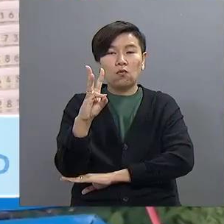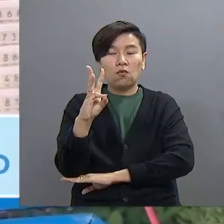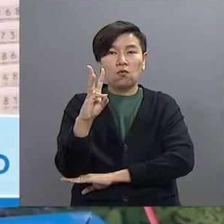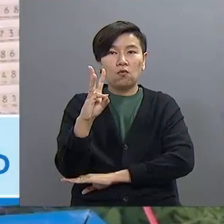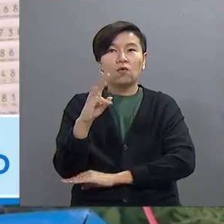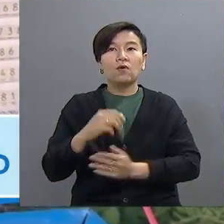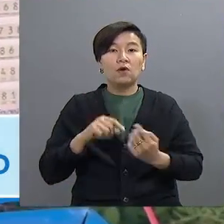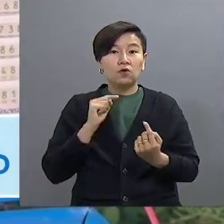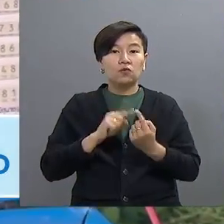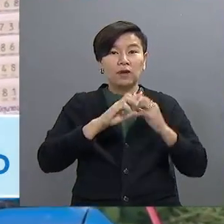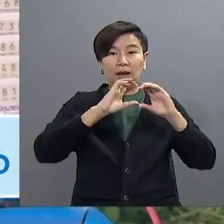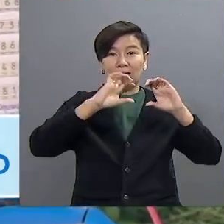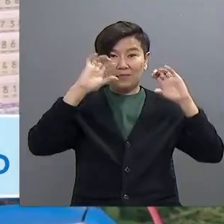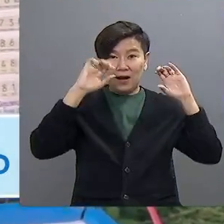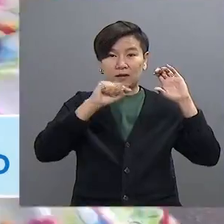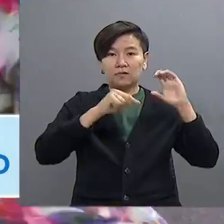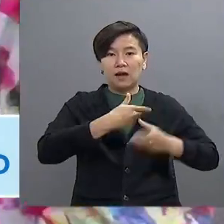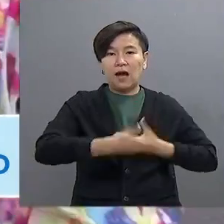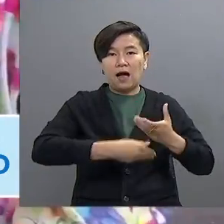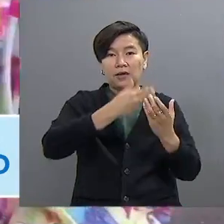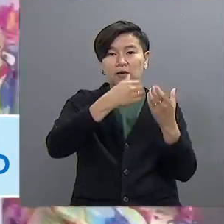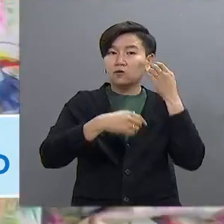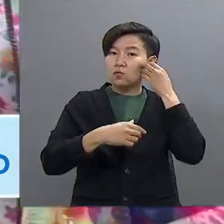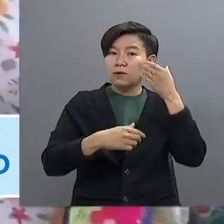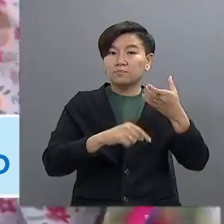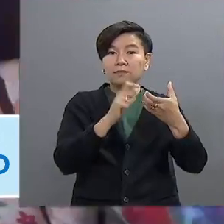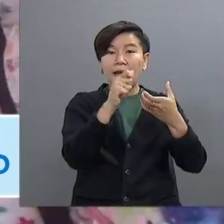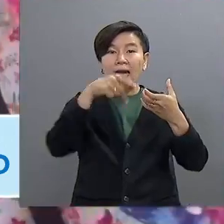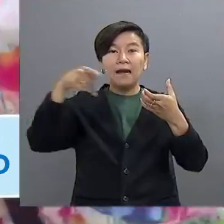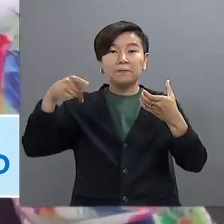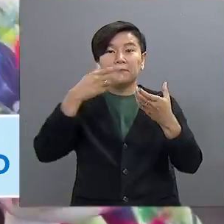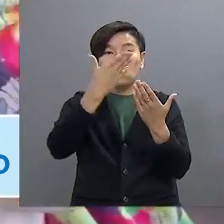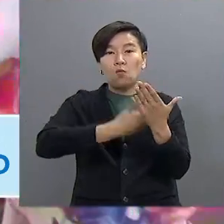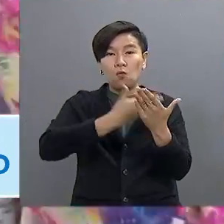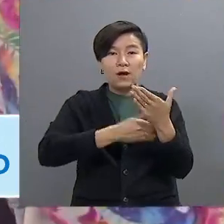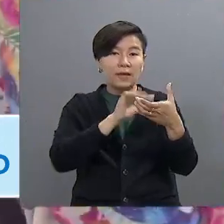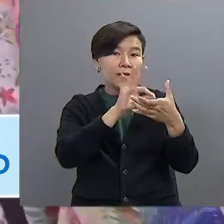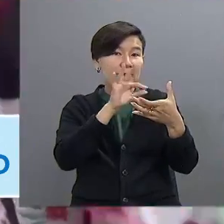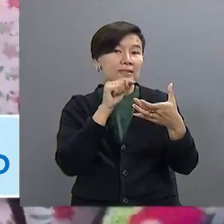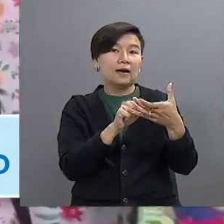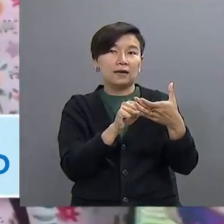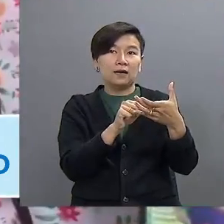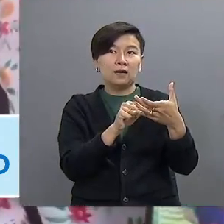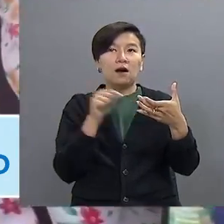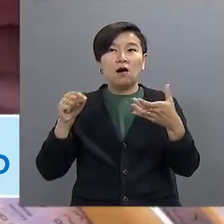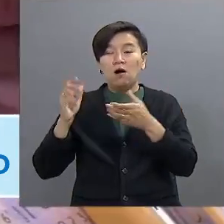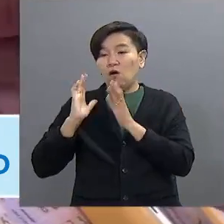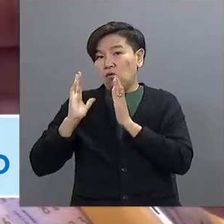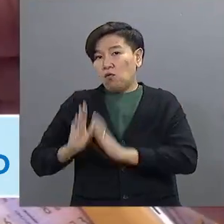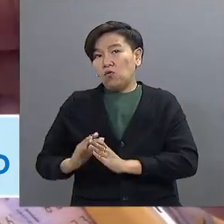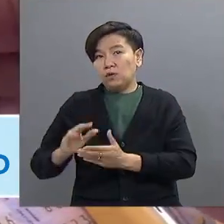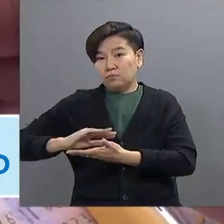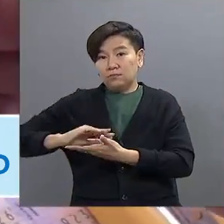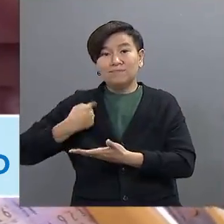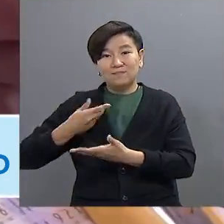าลเนี่ยเปิดขายสลากดิจิตอลตั้งแต่ต้นเดือนใช่ไหมคะก็พบว่าผู้ค้ารายย่อยที่เดินเร่ขายอะค่ะหรือว่าตั้งแผงเร่ข